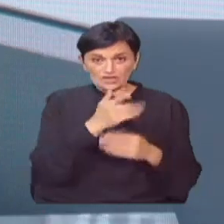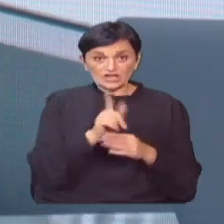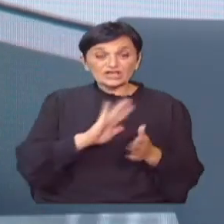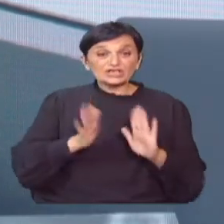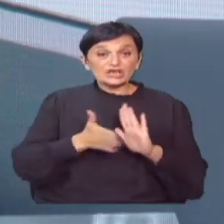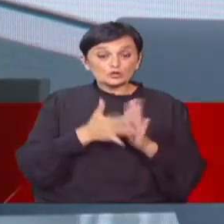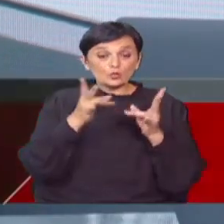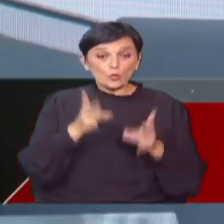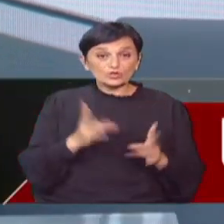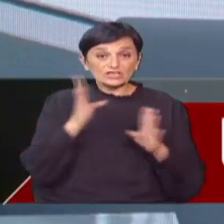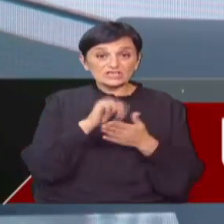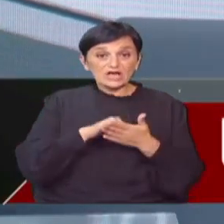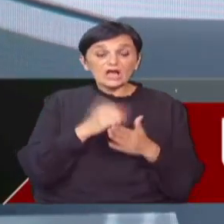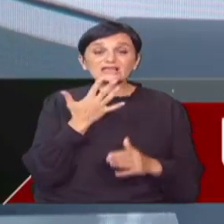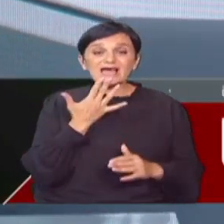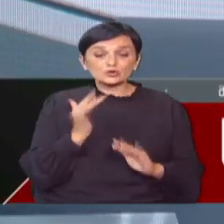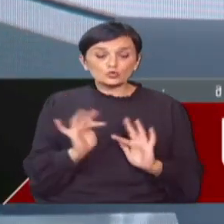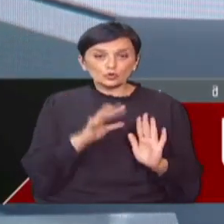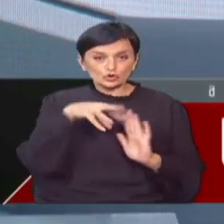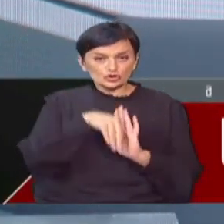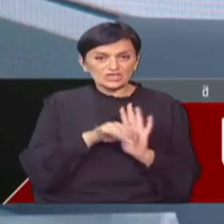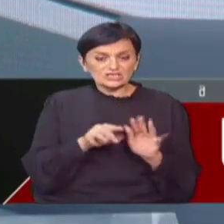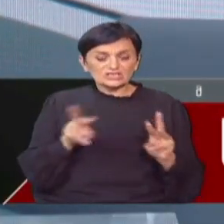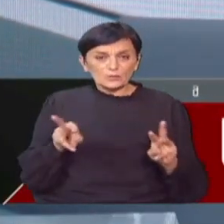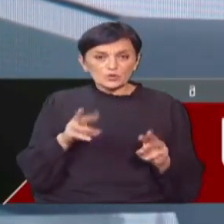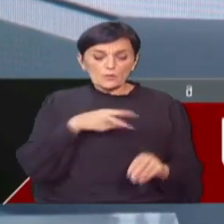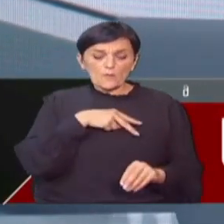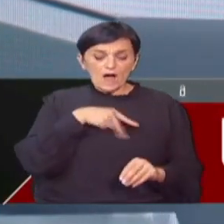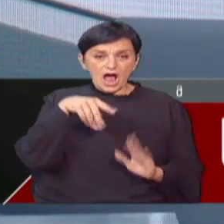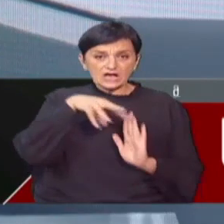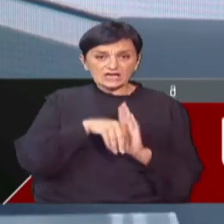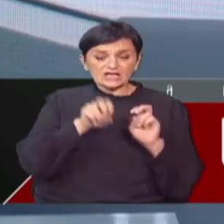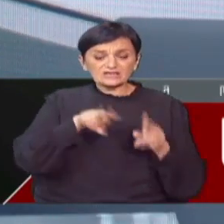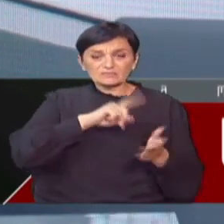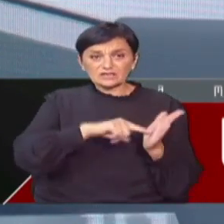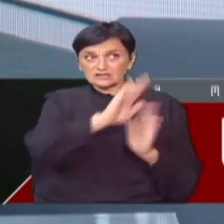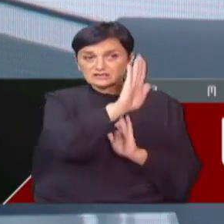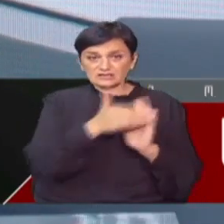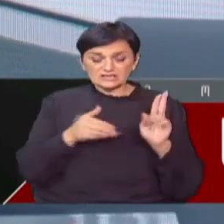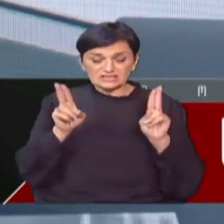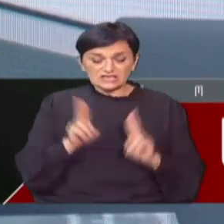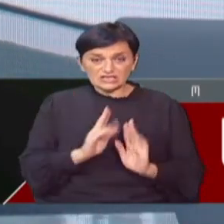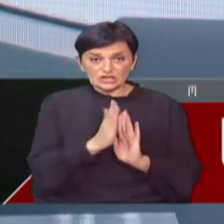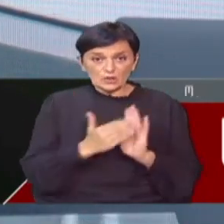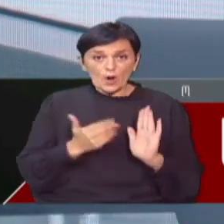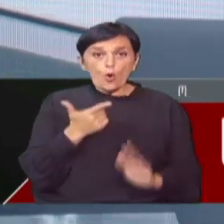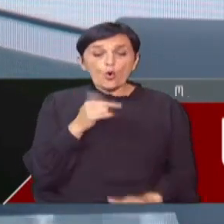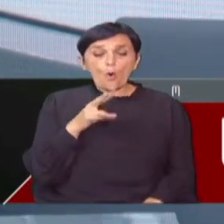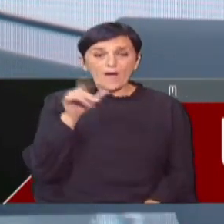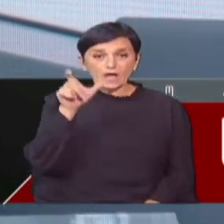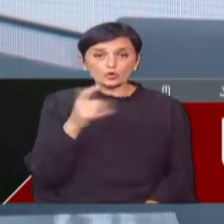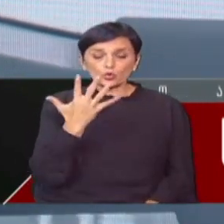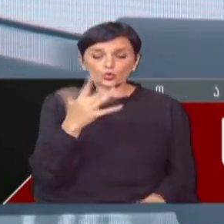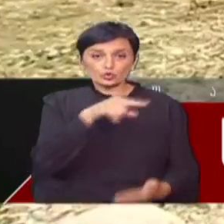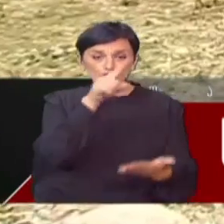რაჭაში მომხდარი სტიქის გამო ნაციონალური მოძრაობა შინაგან საქმეთა მინისტრს პარლამენტში ინტერპელაციის წესით იბარებს. პარტიის ვახტან გომელაურთან